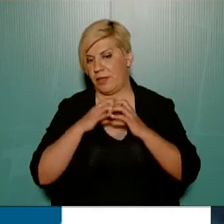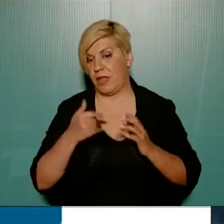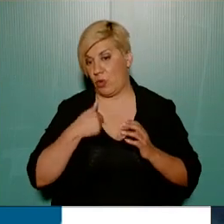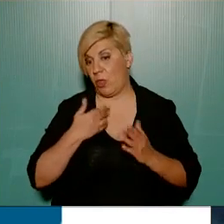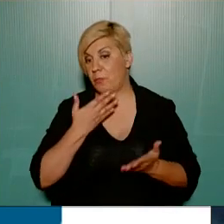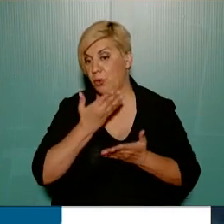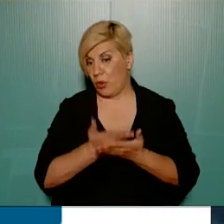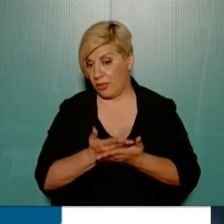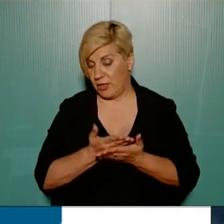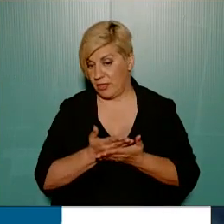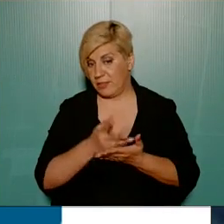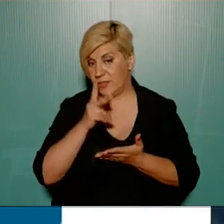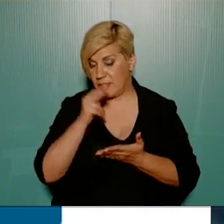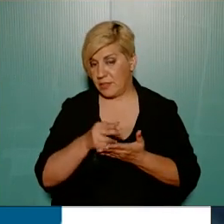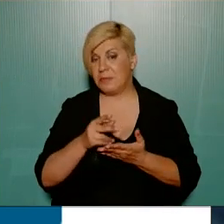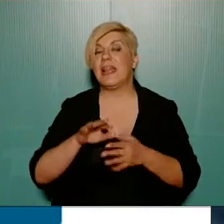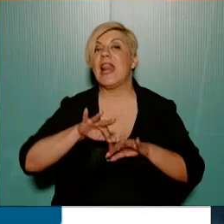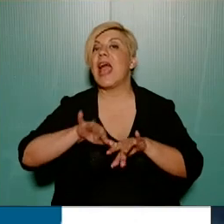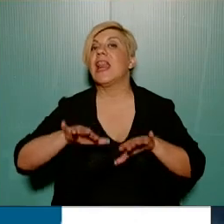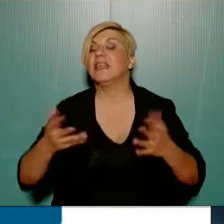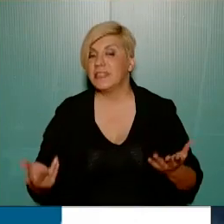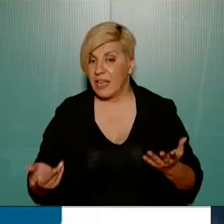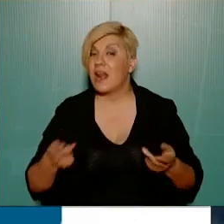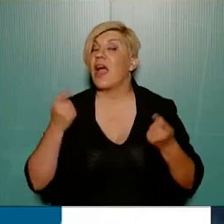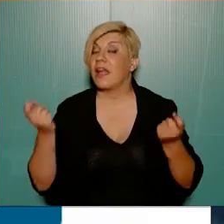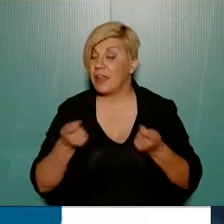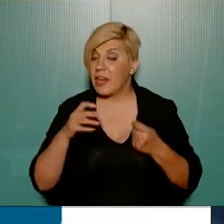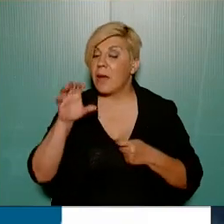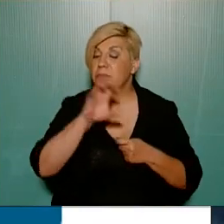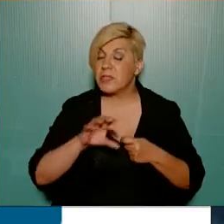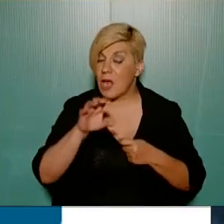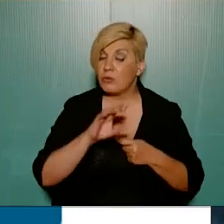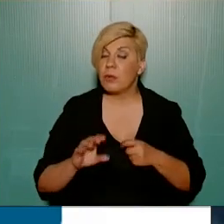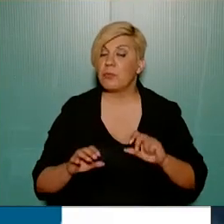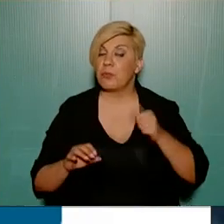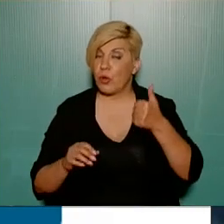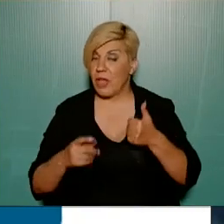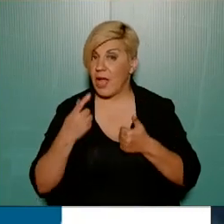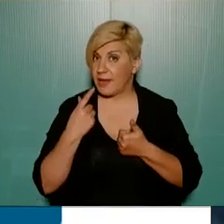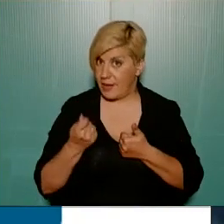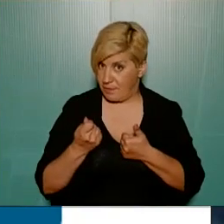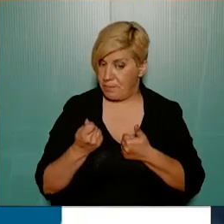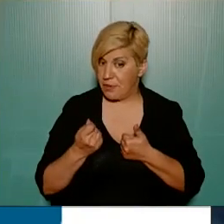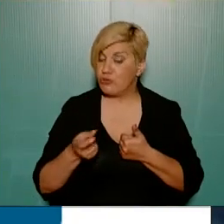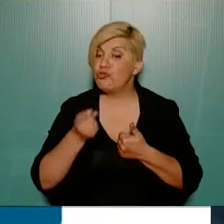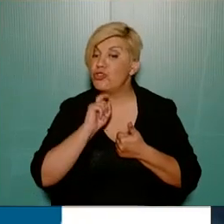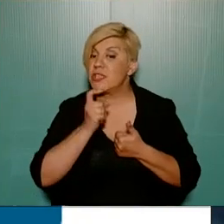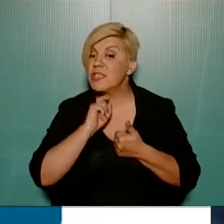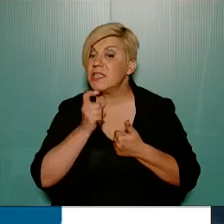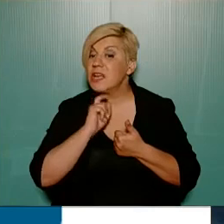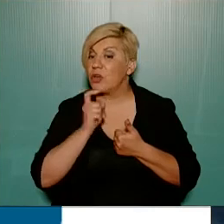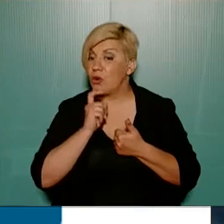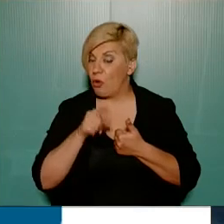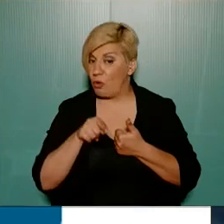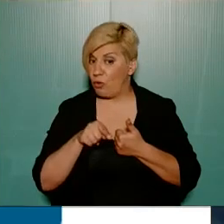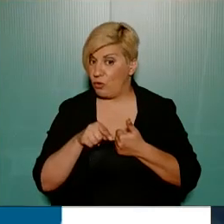πρότεινα, προκειμένου να σταματήσει αυτή η λαιλασία, να μπούμε στη διαδικασία να ψάξουμε μία για τα πρώτα χρήματα τα οποία αφορούν το ξύλινο κομμάτι, το οποίο έτσι καλώς